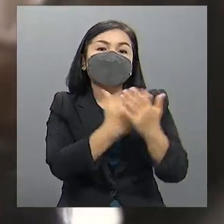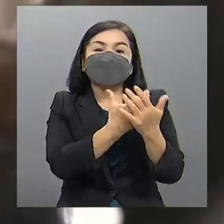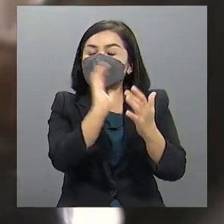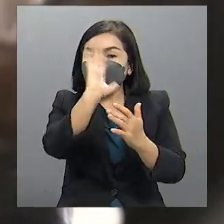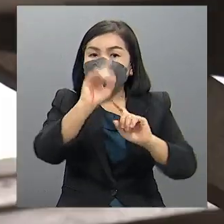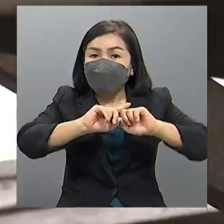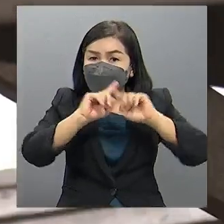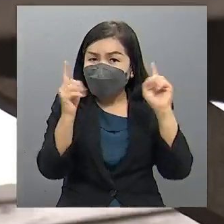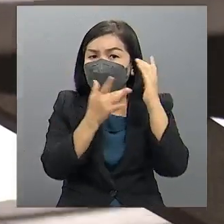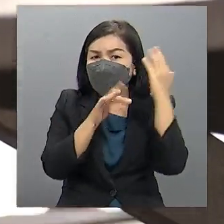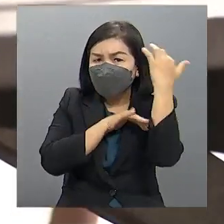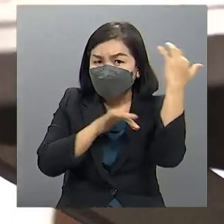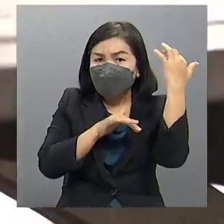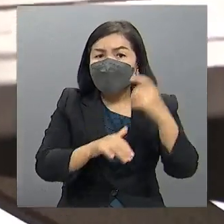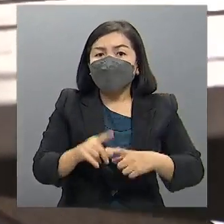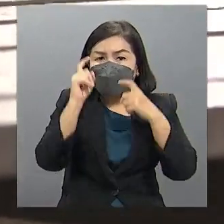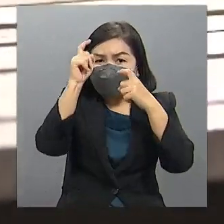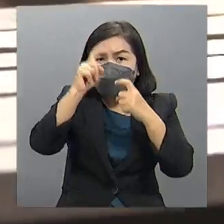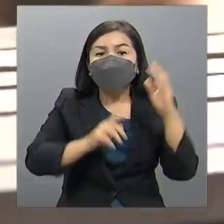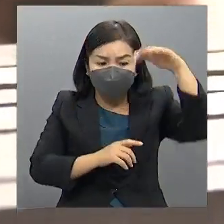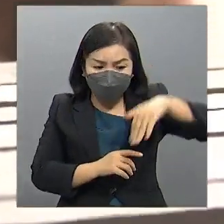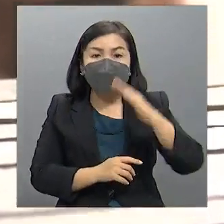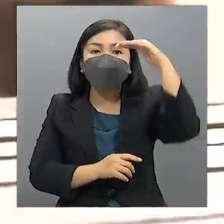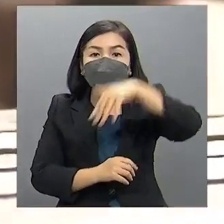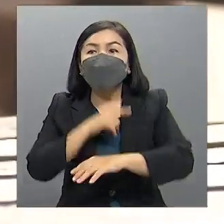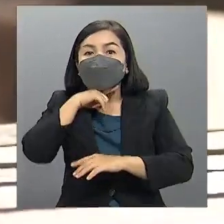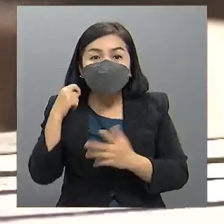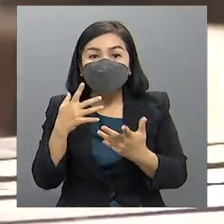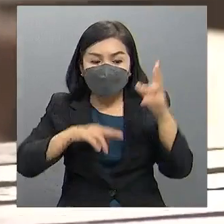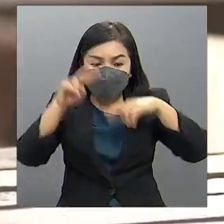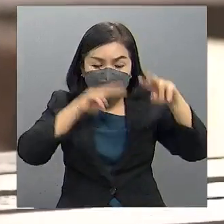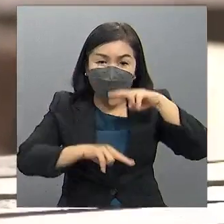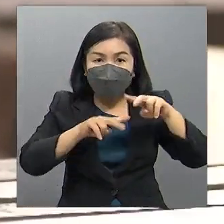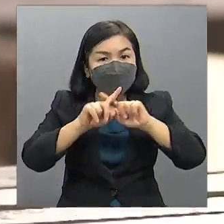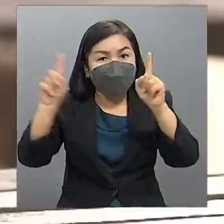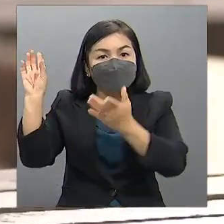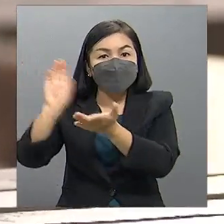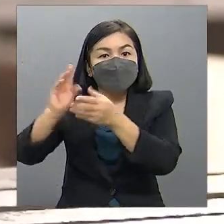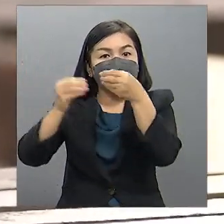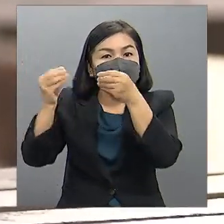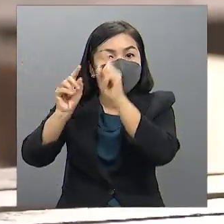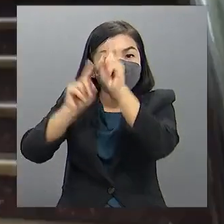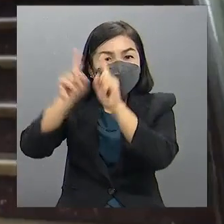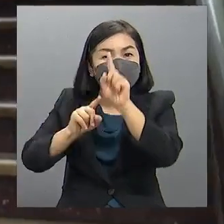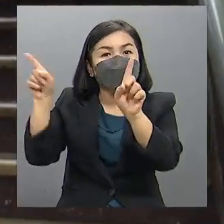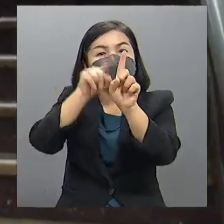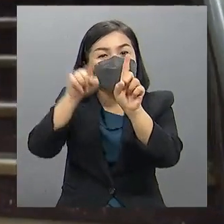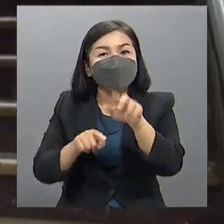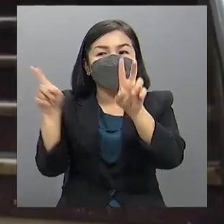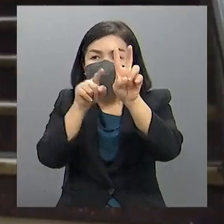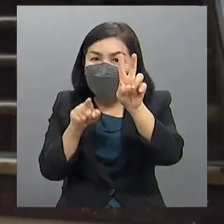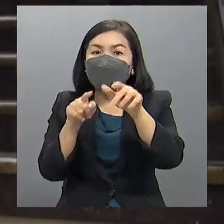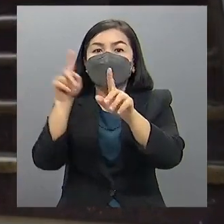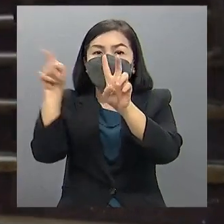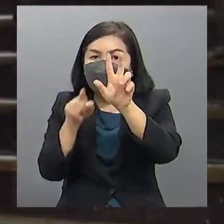มีความเสี่ยงสูงมากราคาขึ้นลงไม่มีการควบคุมแบบราคาหุ้นที่กำหนดเปอร์เซ็นต์เอาไว้นะคะนายปรมินทร์อินโสม